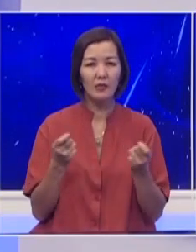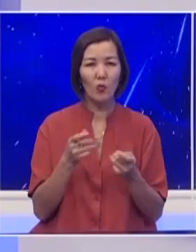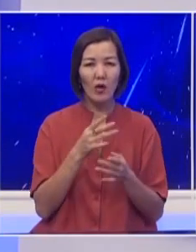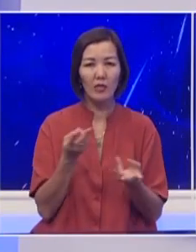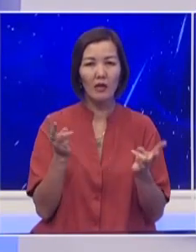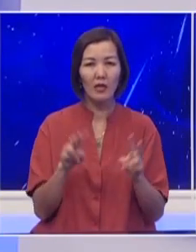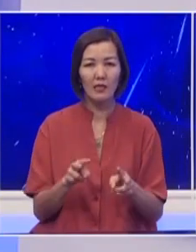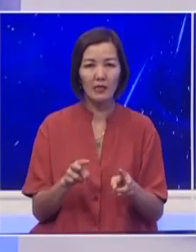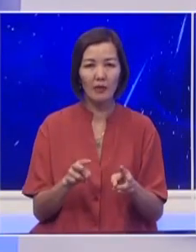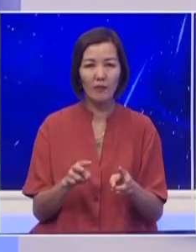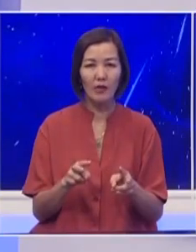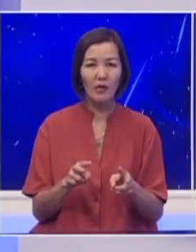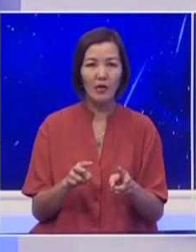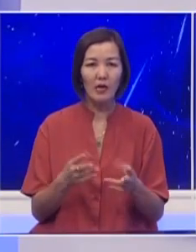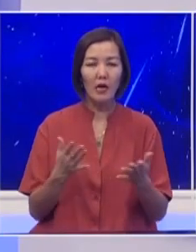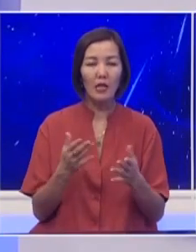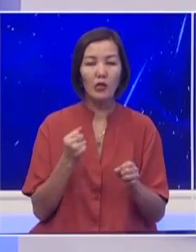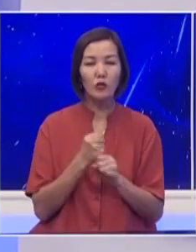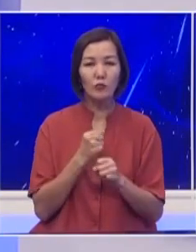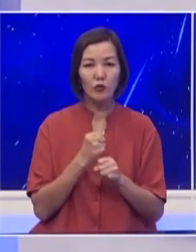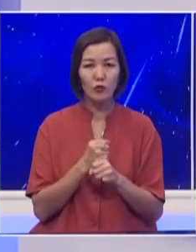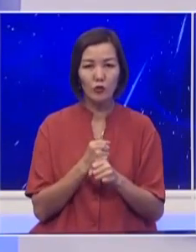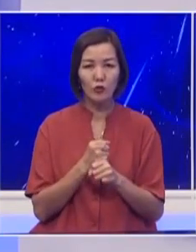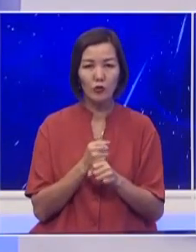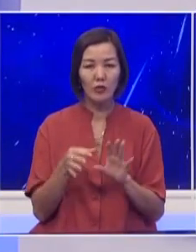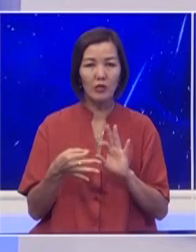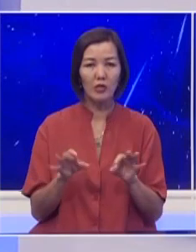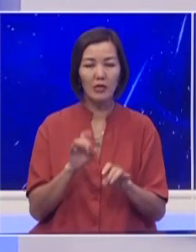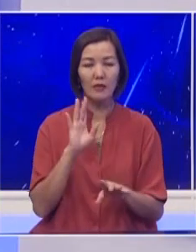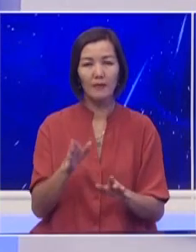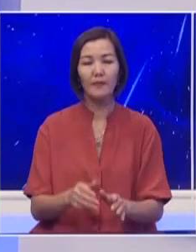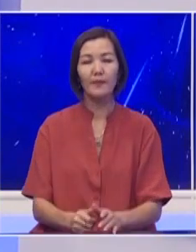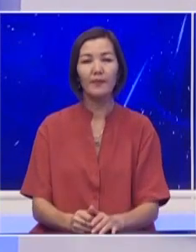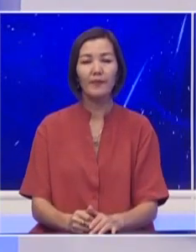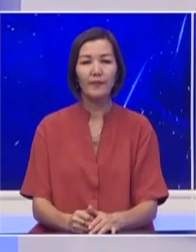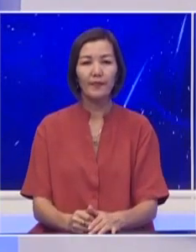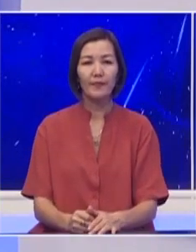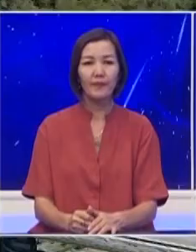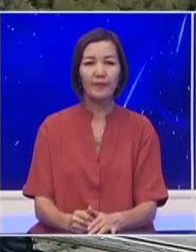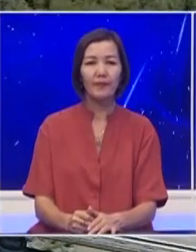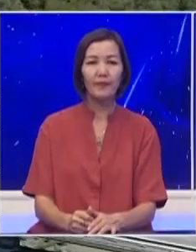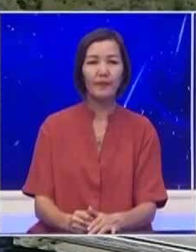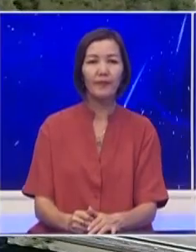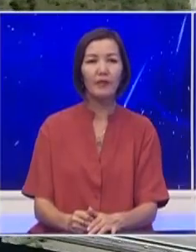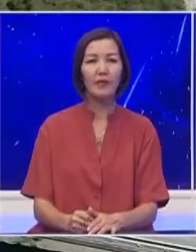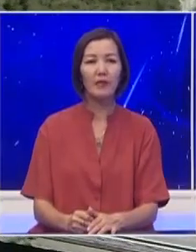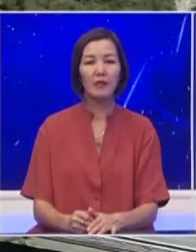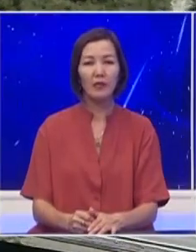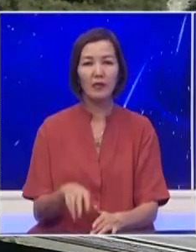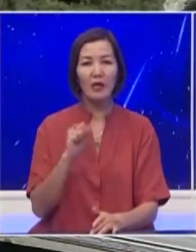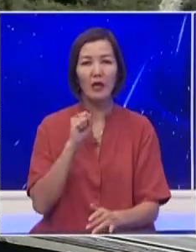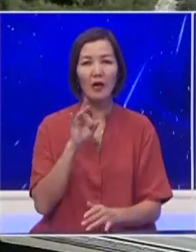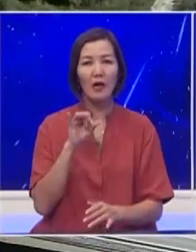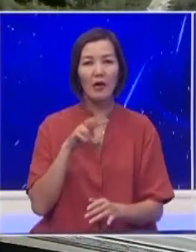азақ алдында тұрған су маржанын сақтап қалу үшін қандай жұмыс жүргізіп жатыр. Сюжеттен көрейік. Арал